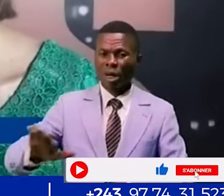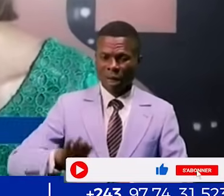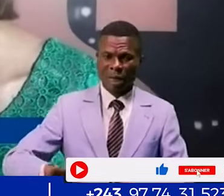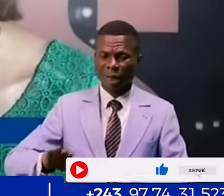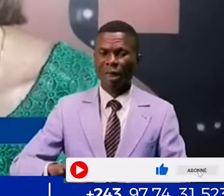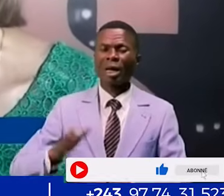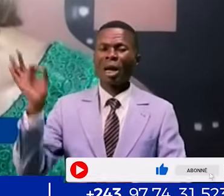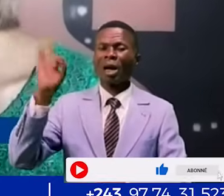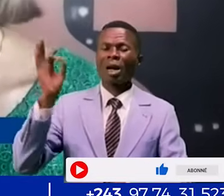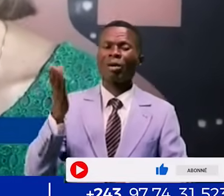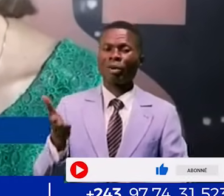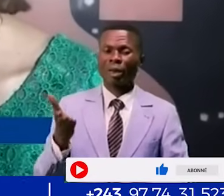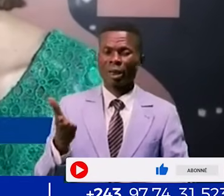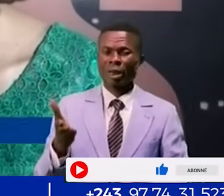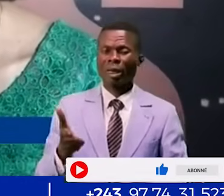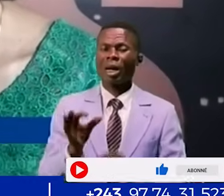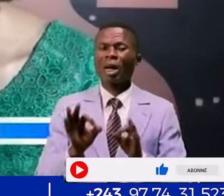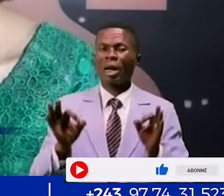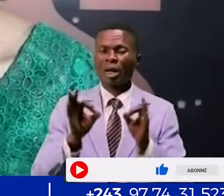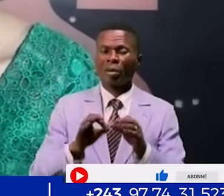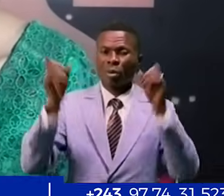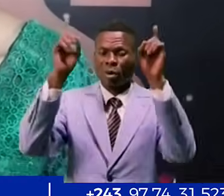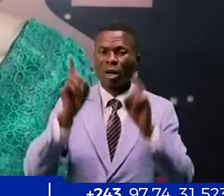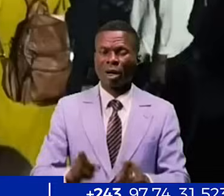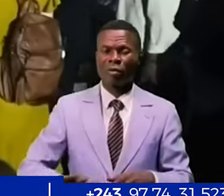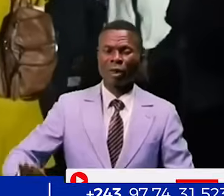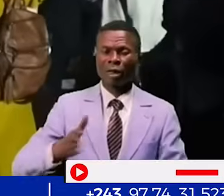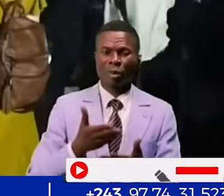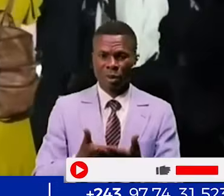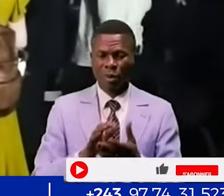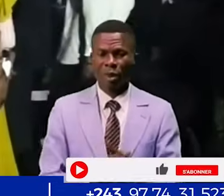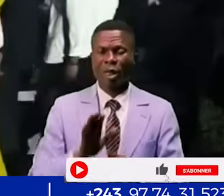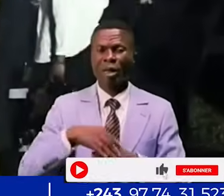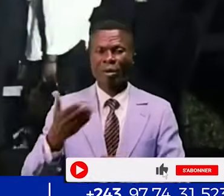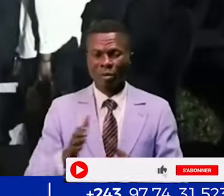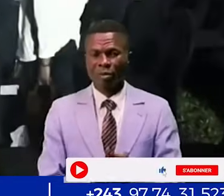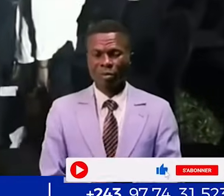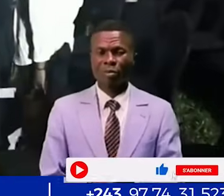espaces importants pour la préservation de la nature. S'en